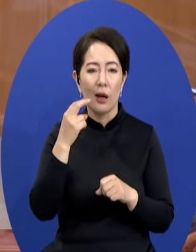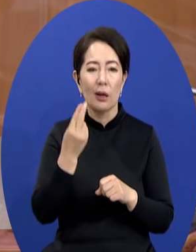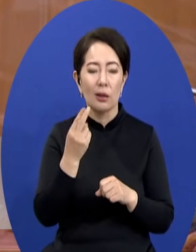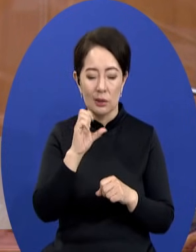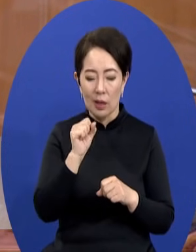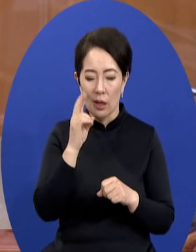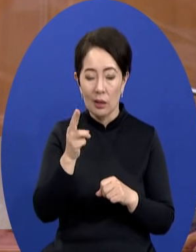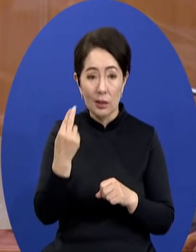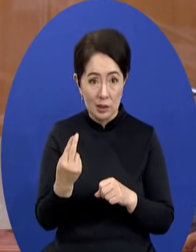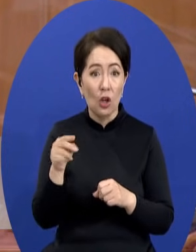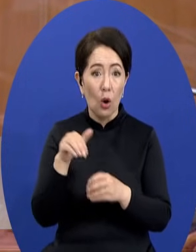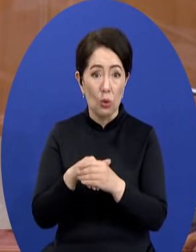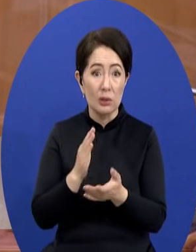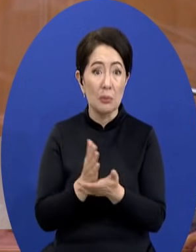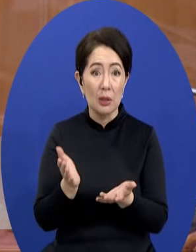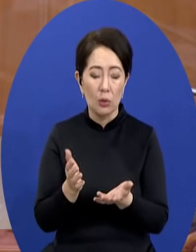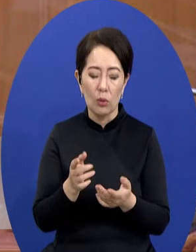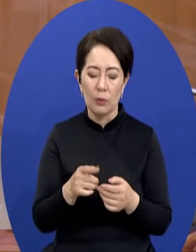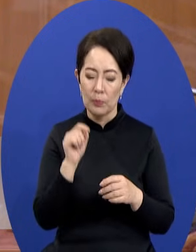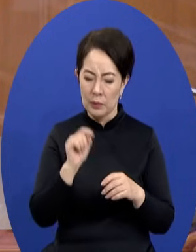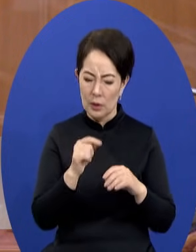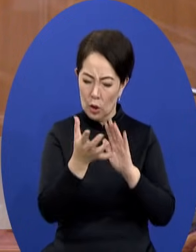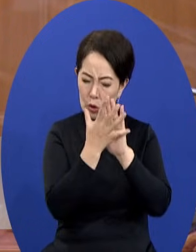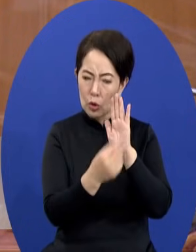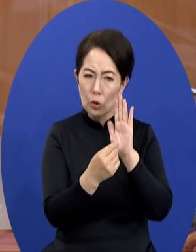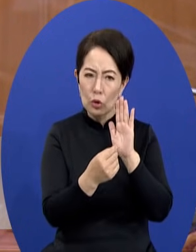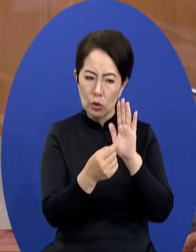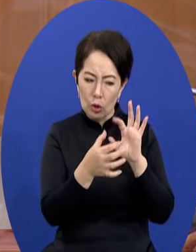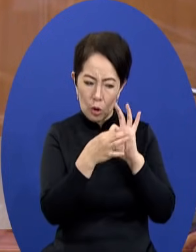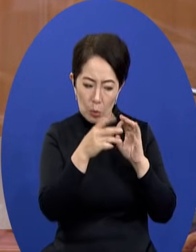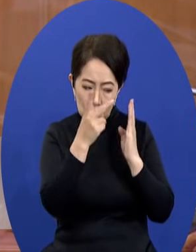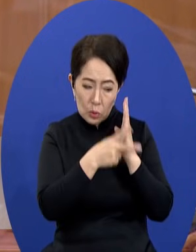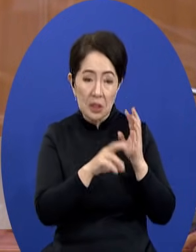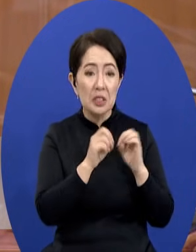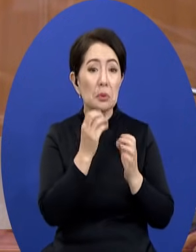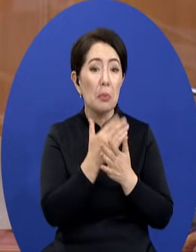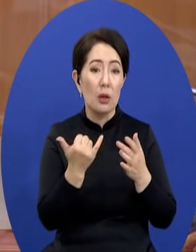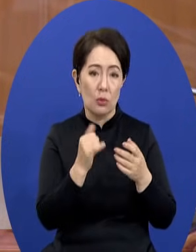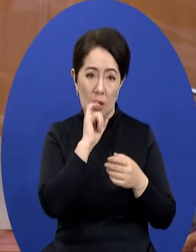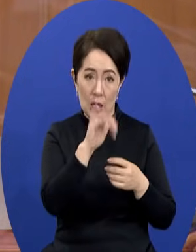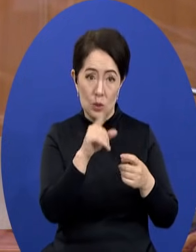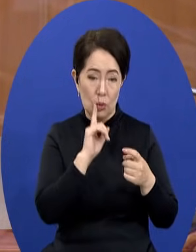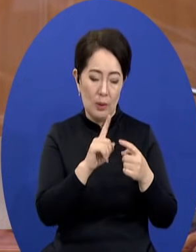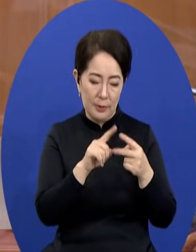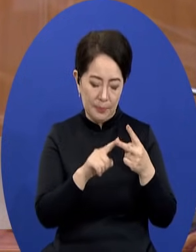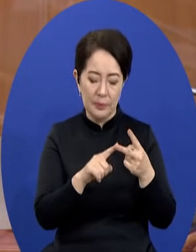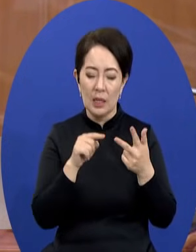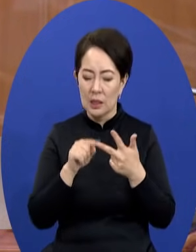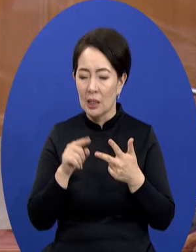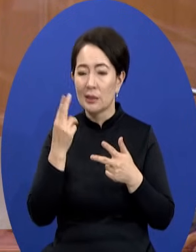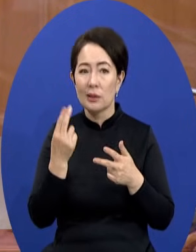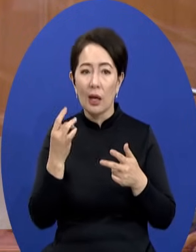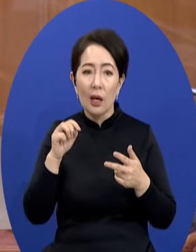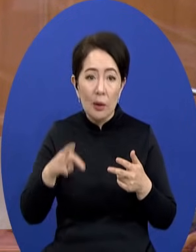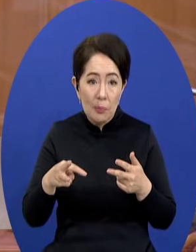үнэлгээг хийсэн хэсэг гэдгийг асуух гэсэн. За захим засаглалын бүтцийг маш тодорхой болгомоор